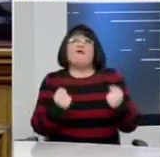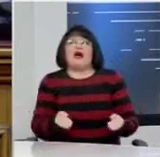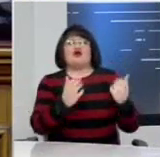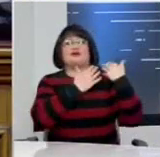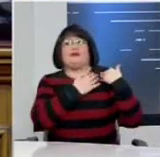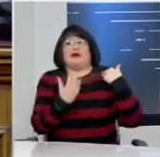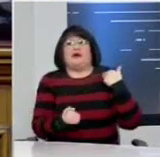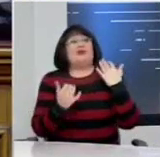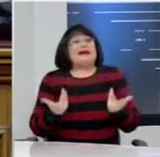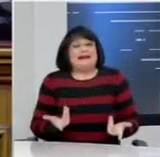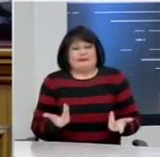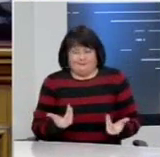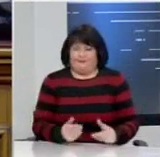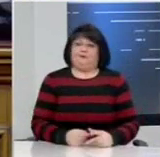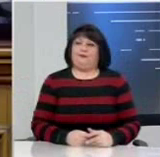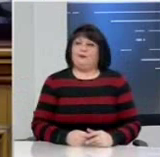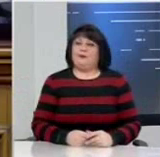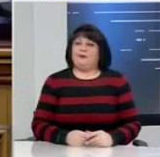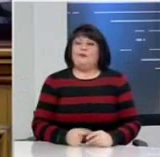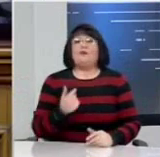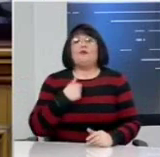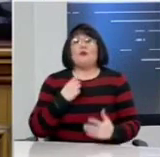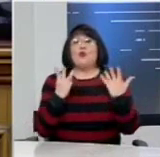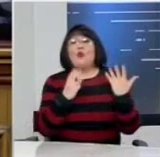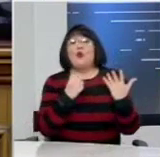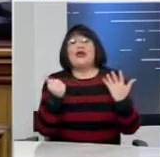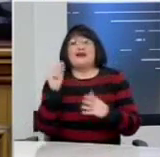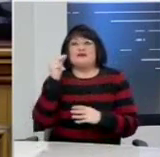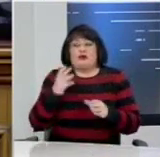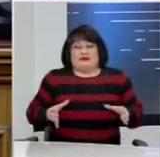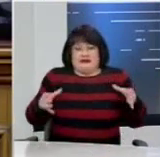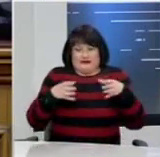Το βάρος να είμαστε και οι